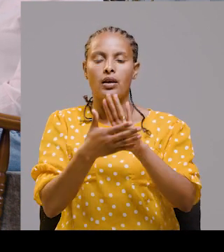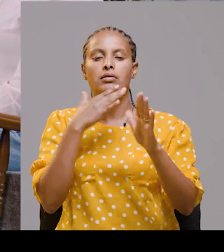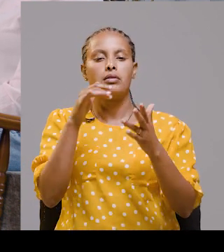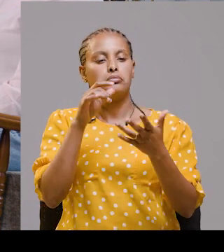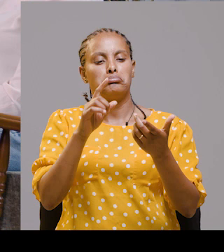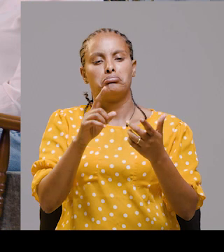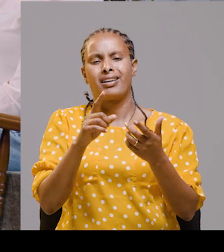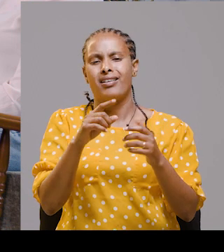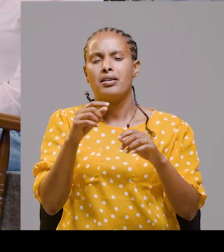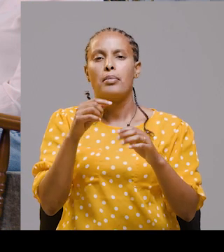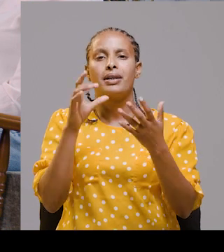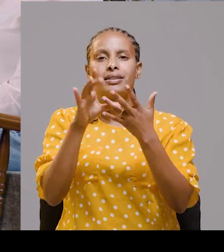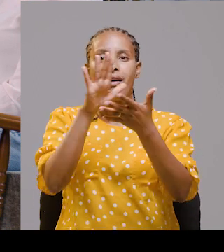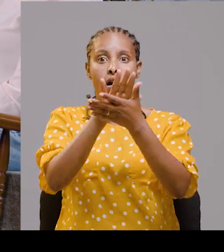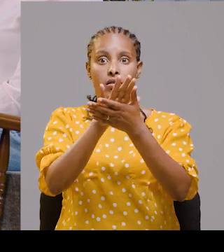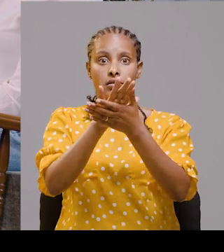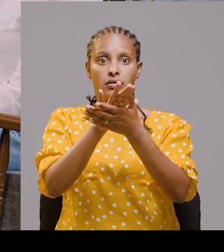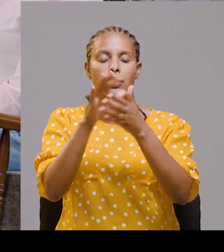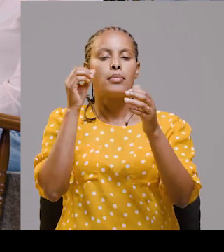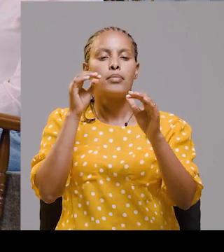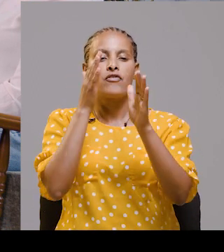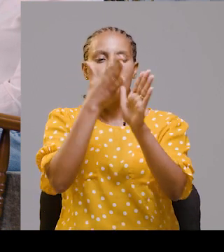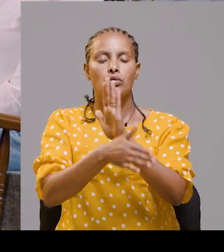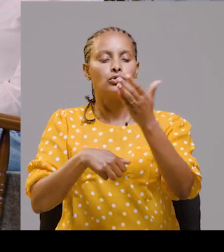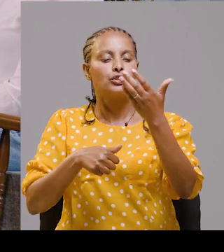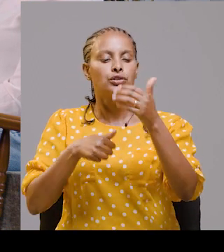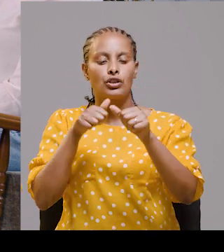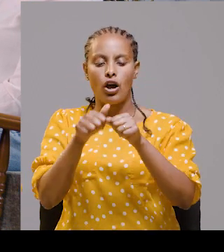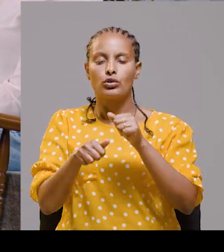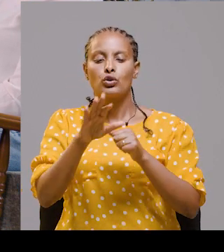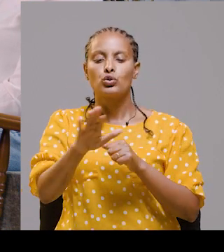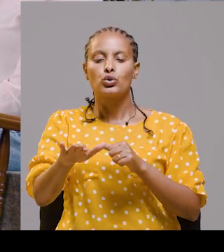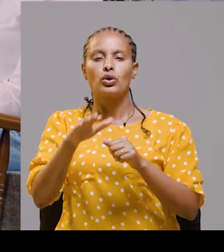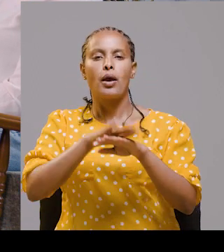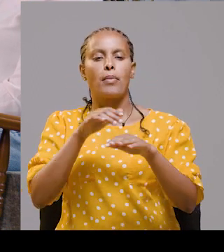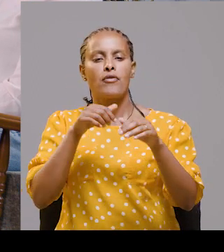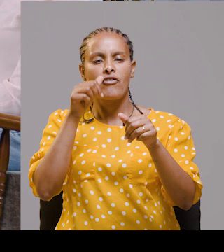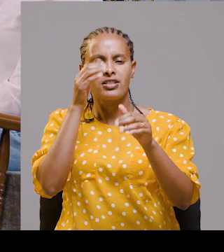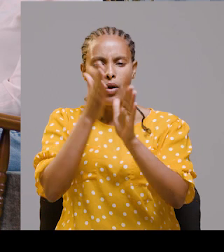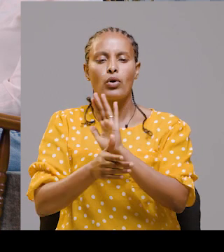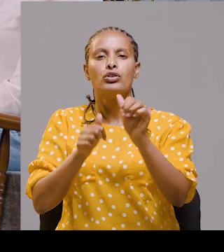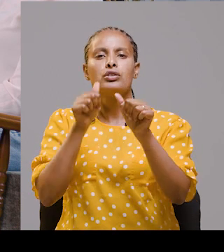ፓርትነር ቫዮለንስ ምን ነው በተዳር አጋር የሚፈጸሙ ጥቃቶች ልጆች ላይ የሚኖሩ ጥቃቶች ሁሉ እየጨመሩ